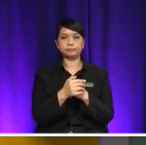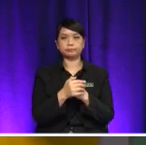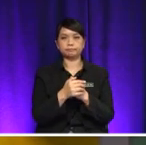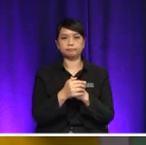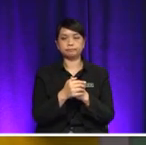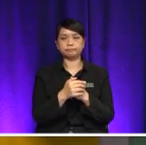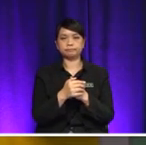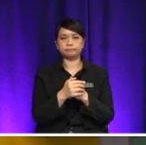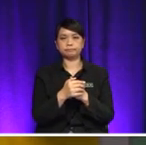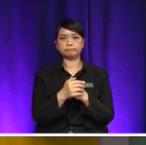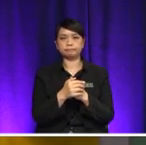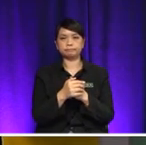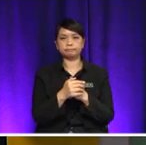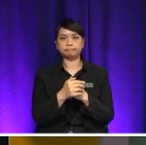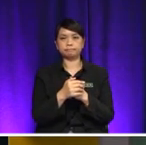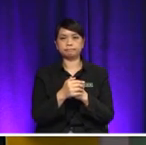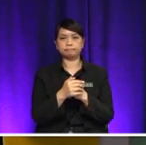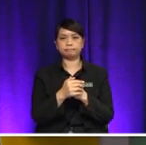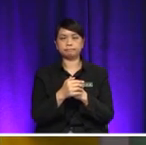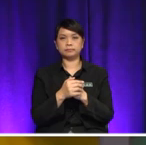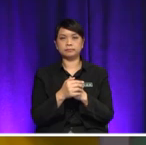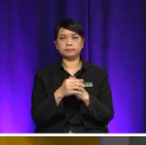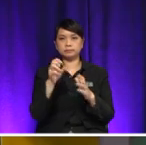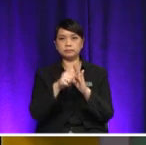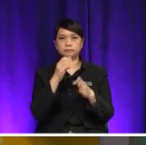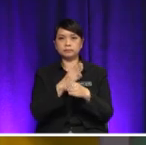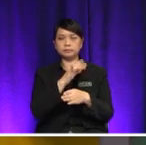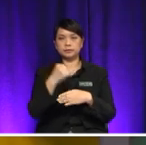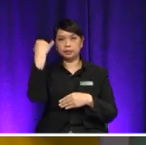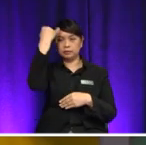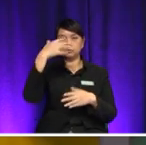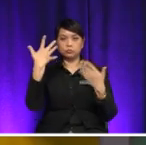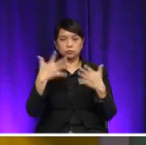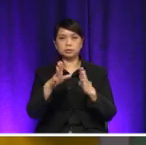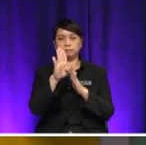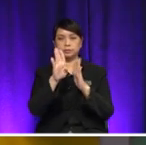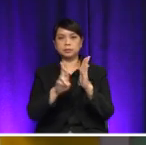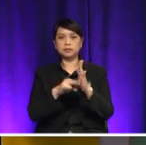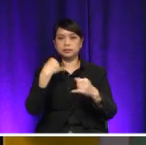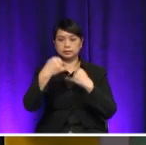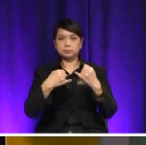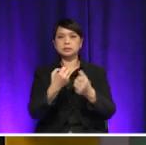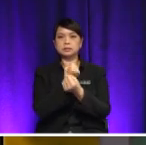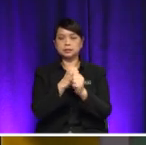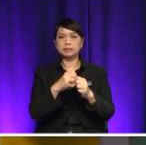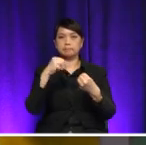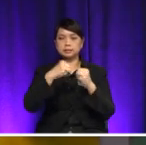bagi pembuatan roti sebenarnya Ivan telah berjaya menyelesaikan masalah ringkas berkenaan dengan